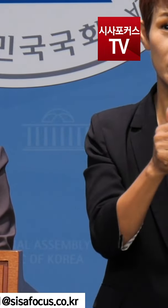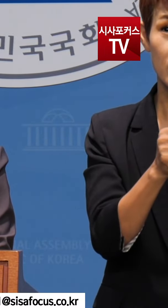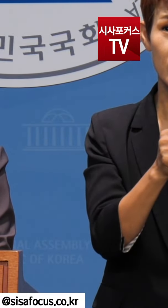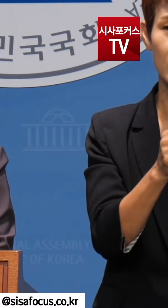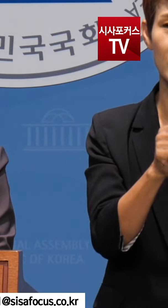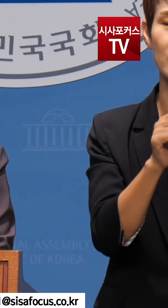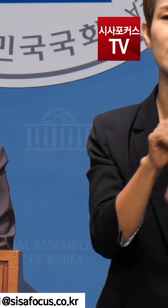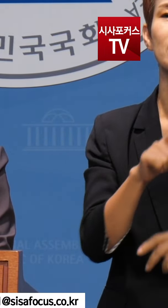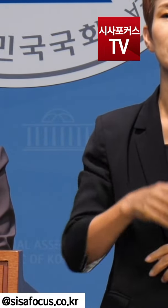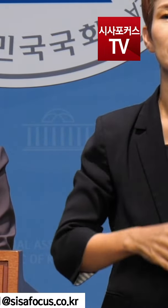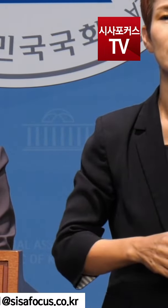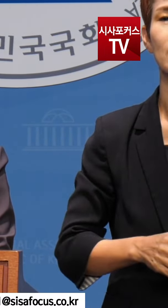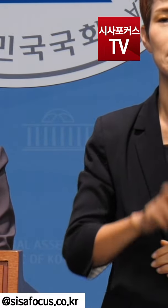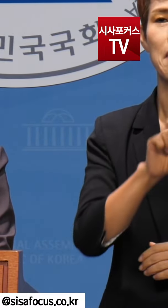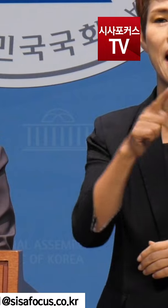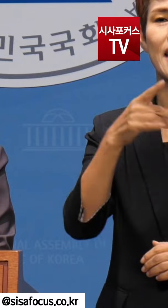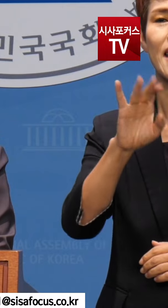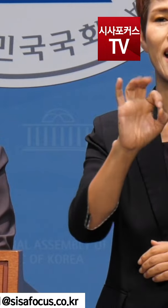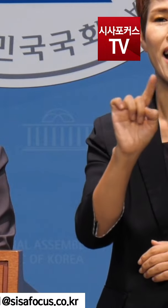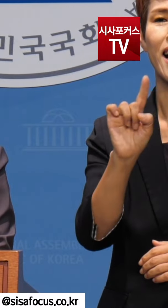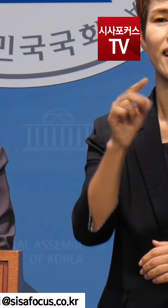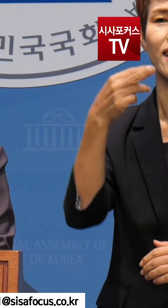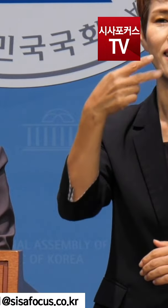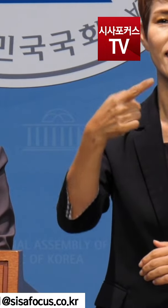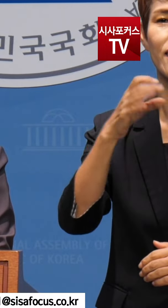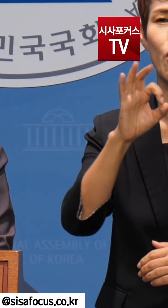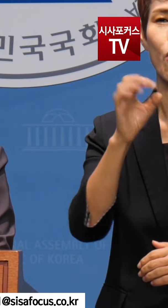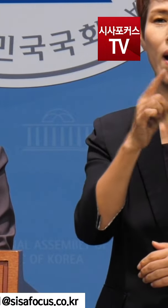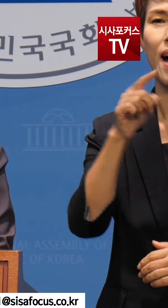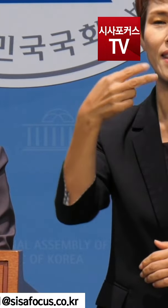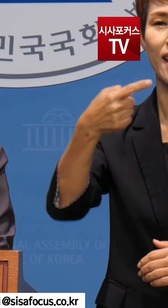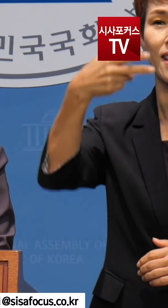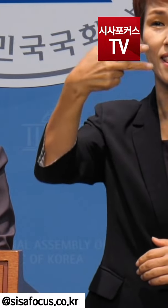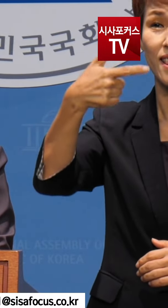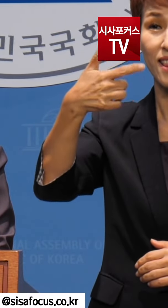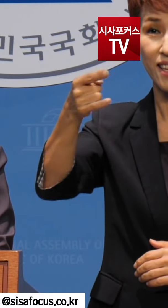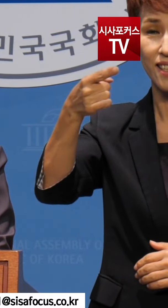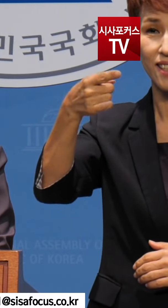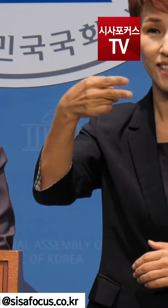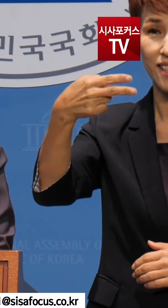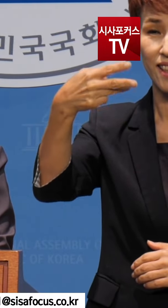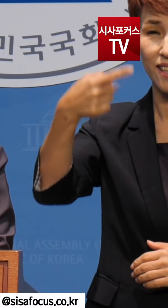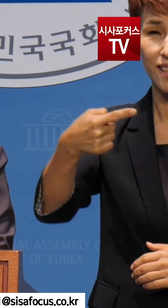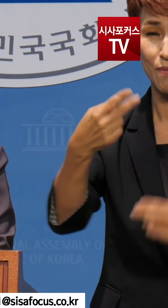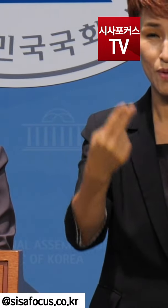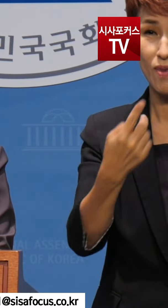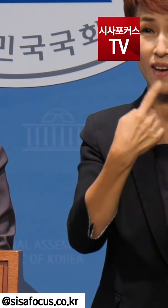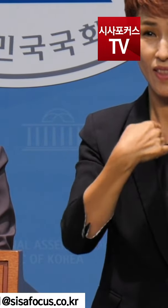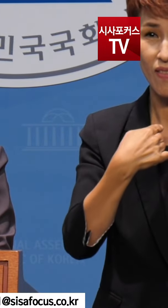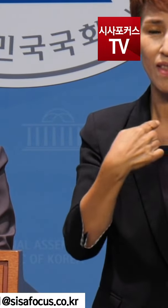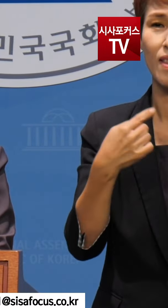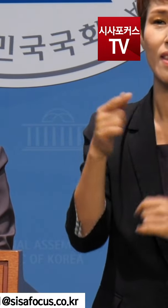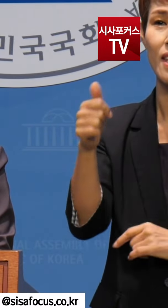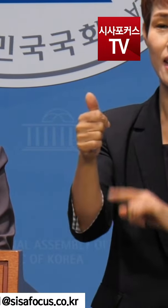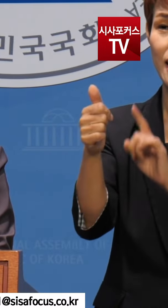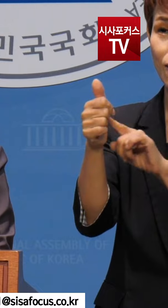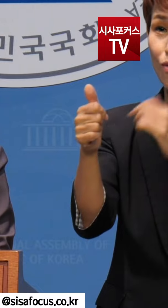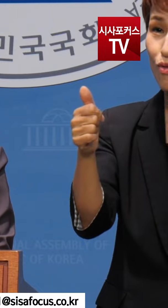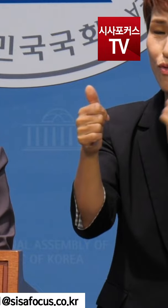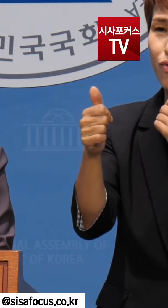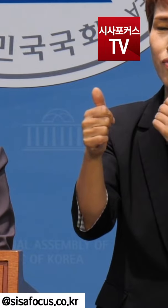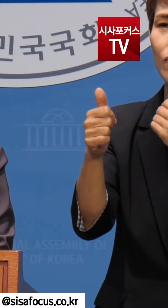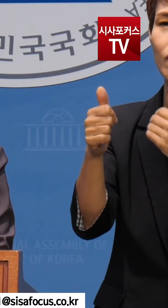앙두 네트의 비유해 영인을 건드린 김경률 비대위원을 서울 마포을에 공천하여 하니